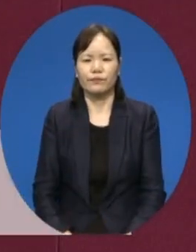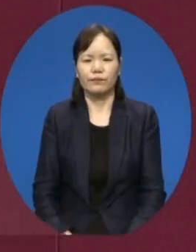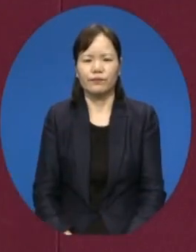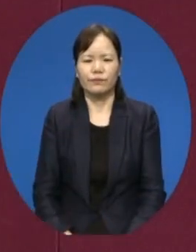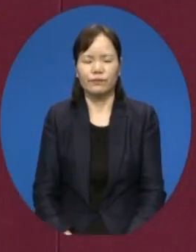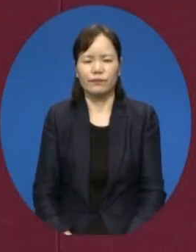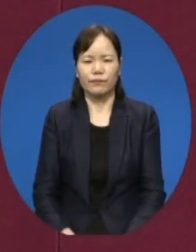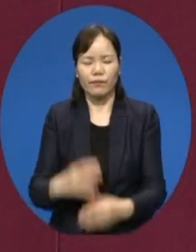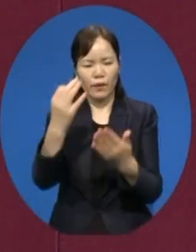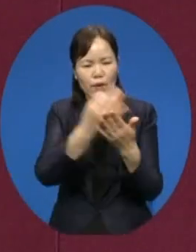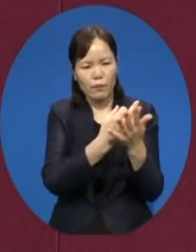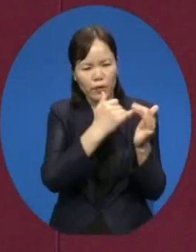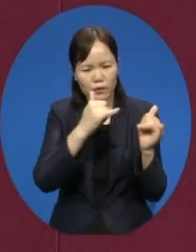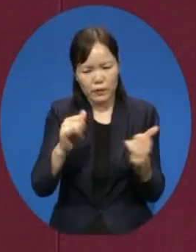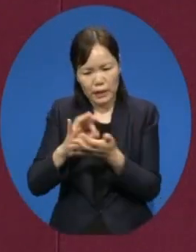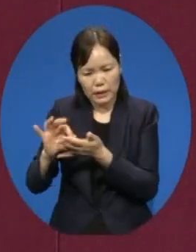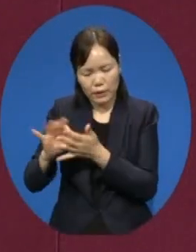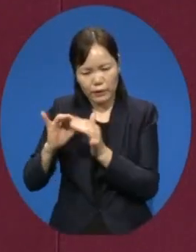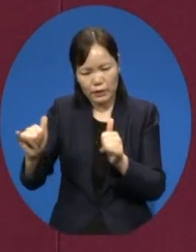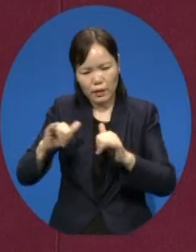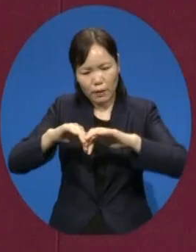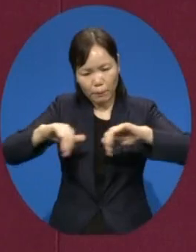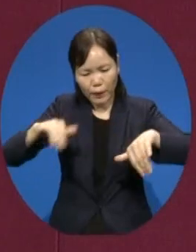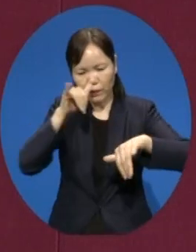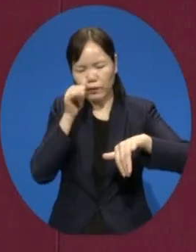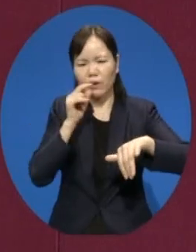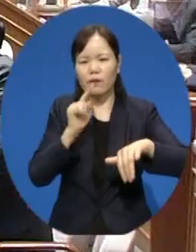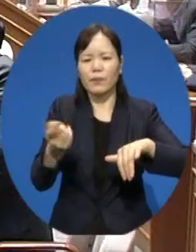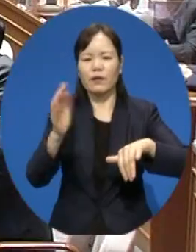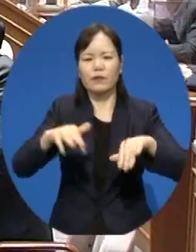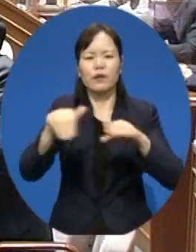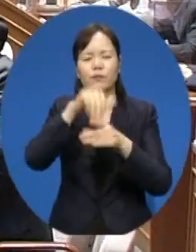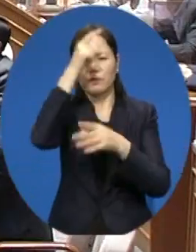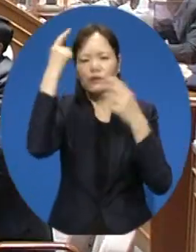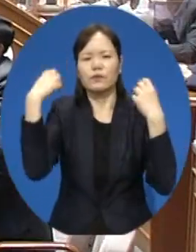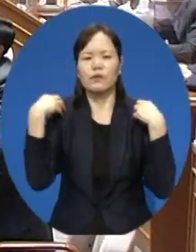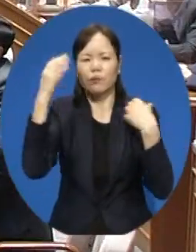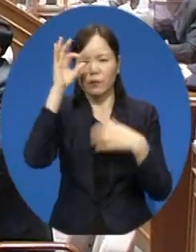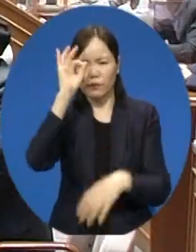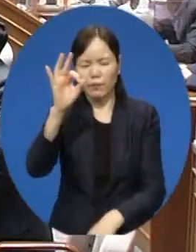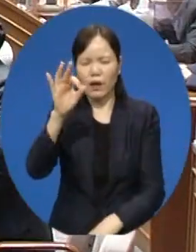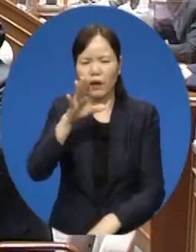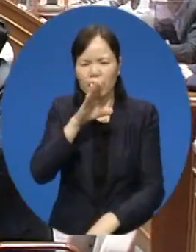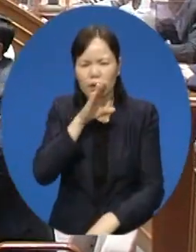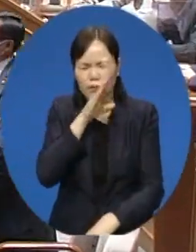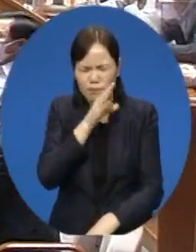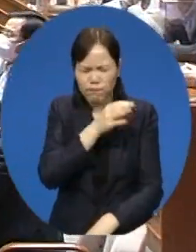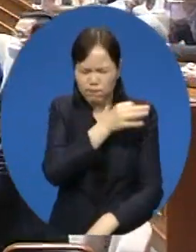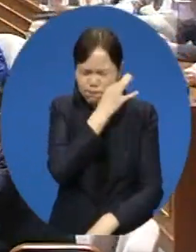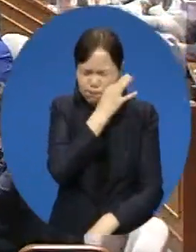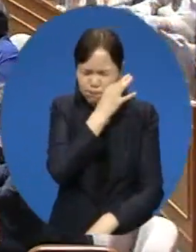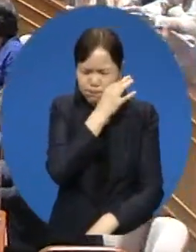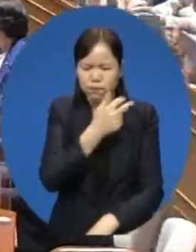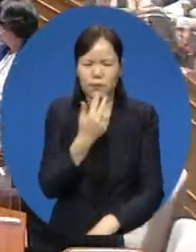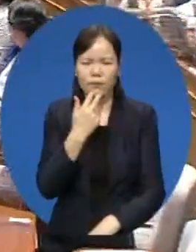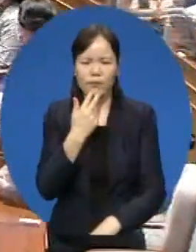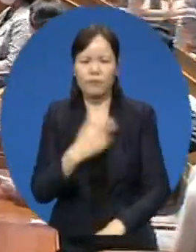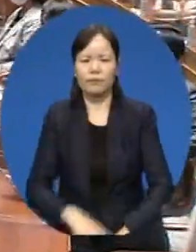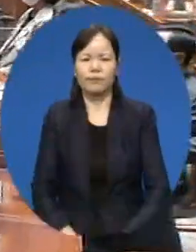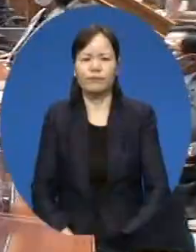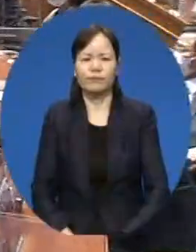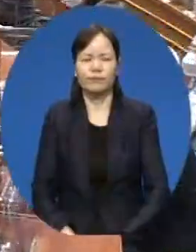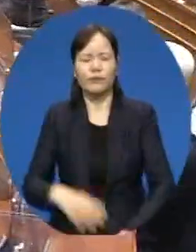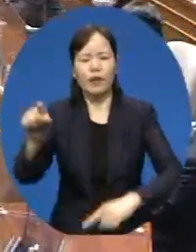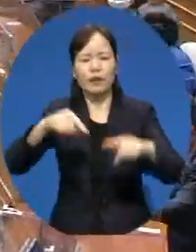아무리 버는 사람 따로 있고 쓰는 사람 따로 있다고 하지만 문재인 정권 보면 정말 염치가 없습니다.